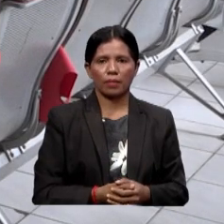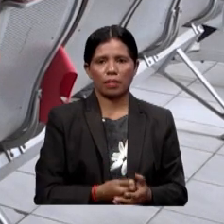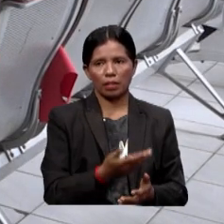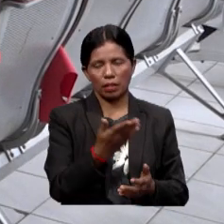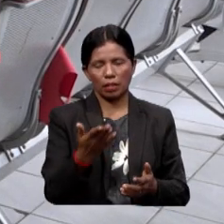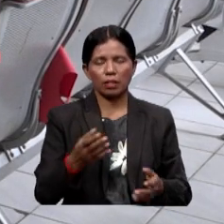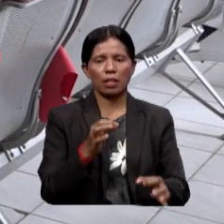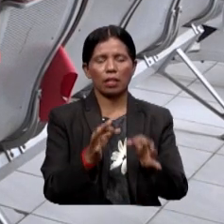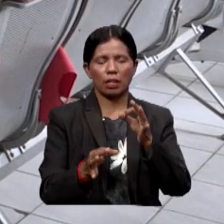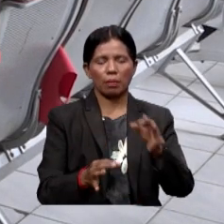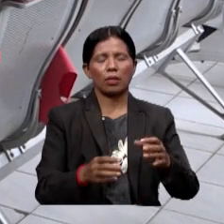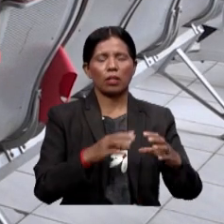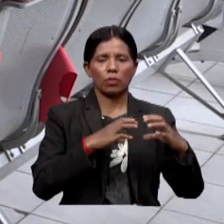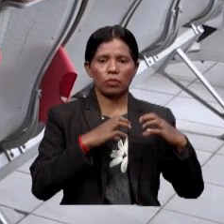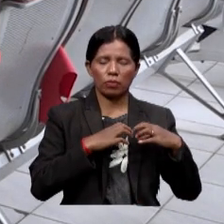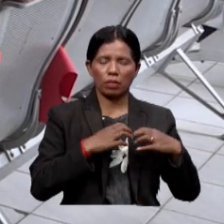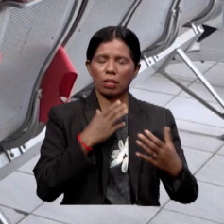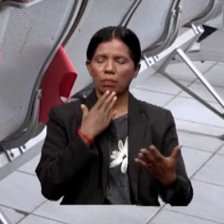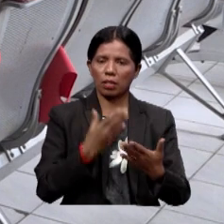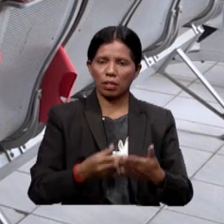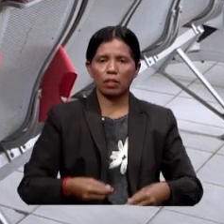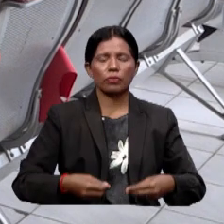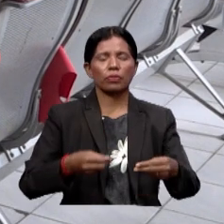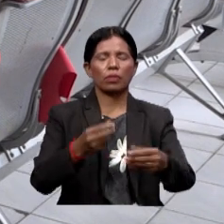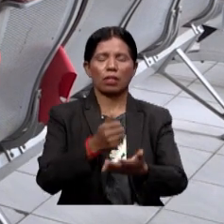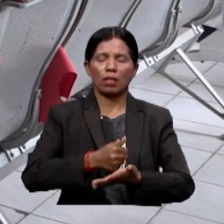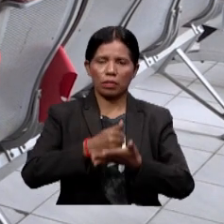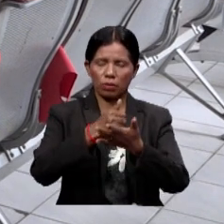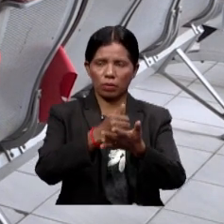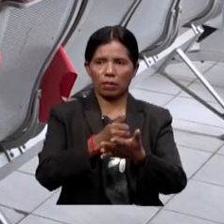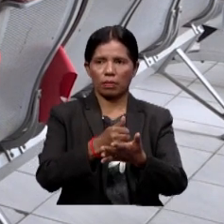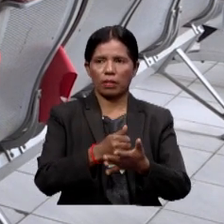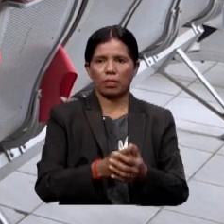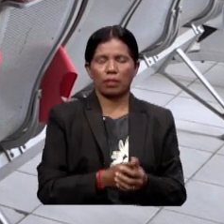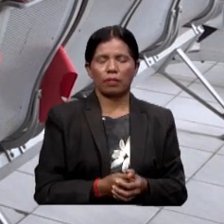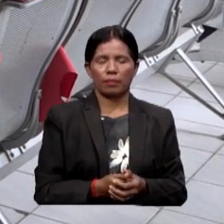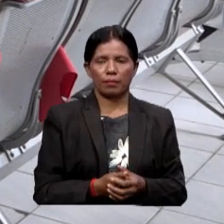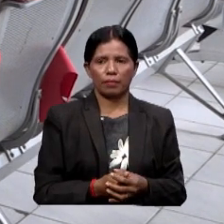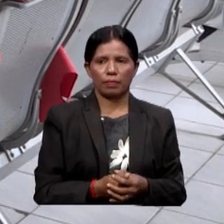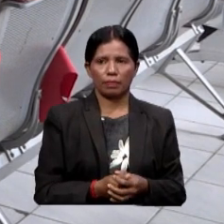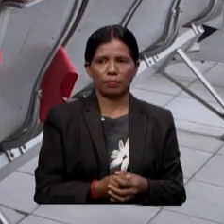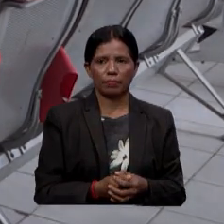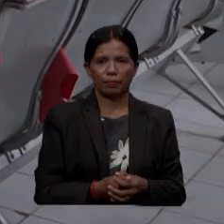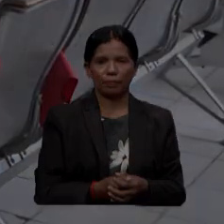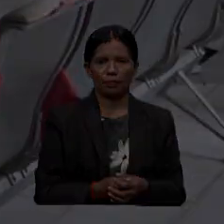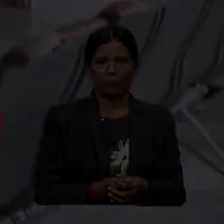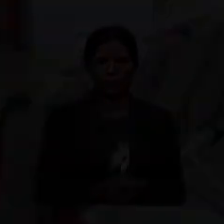se ema funk maus a tu lolonya limang, mok ba Sr. Mateus. Equipa cobertura? Jemen.